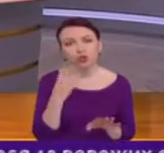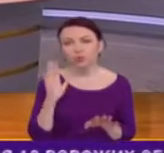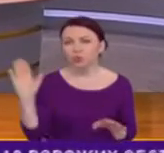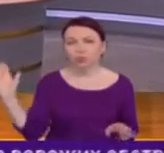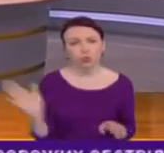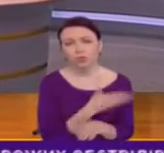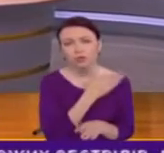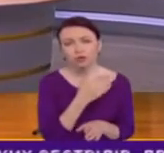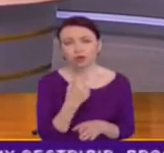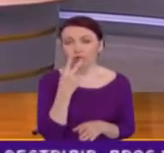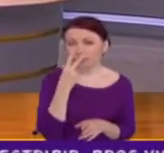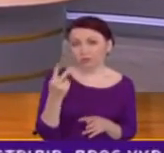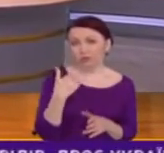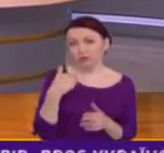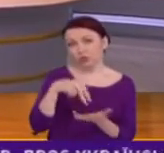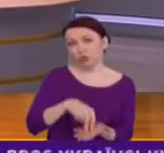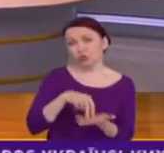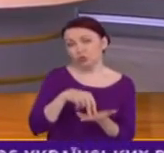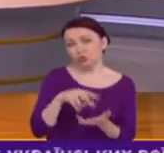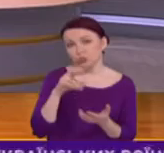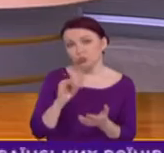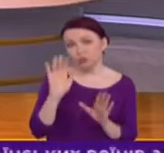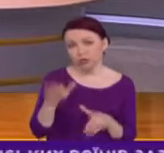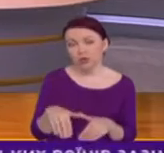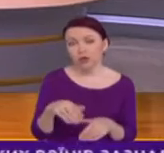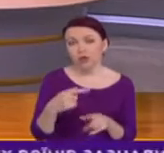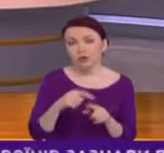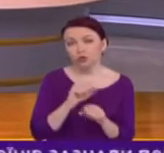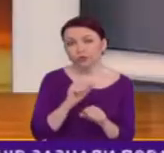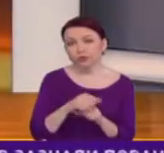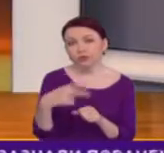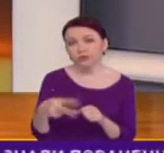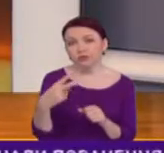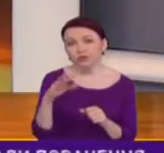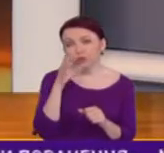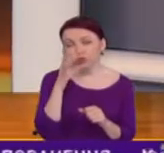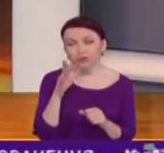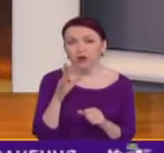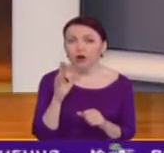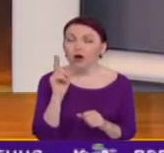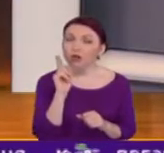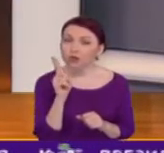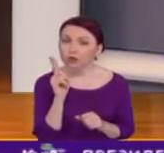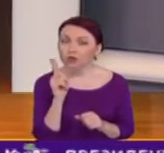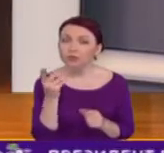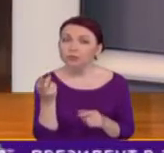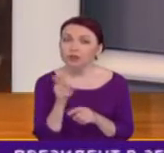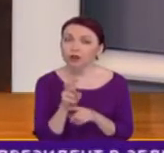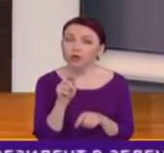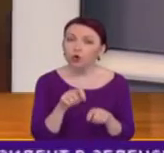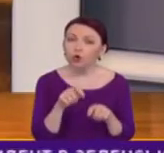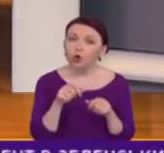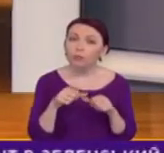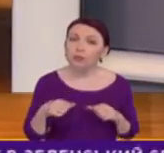вона здавалася, вроді би, ну, стоїть і стоїть, вона там стоїть, ця зупинка років 20. Але коли проїхала комісія